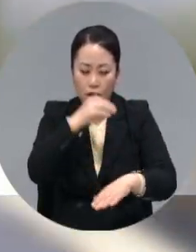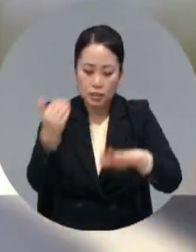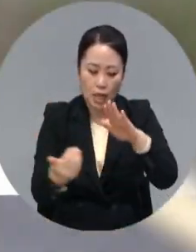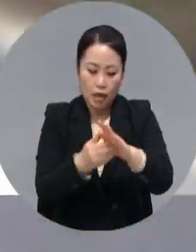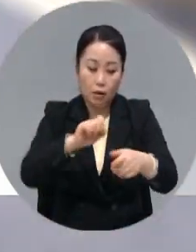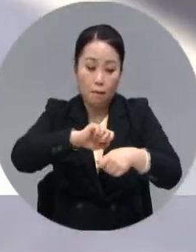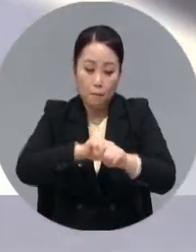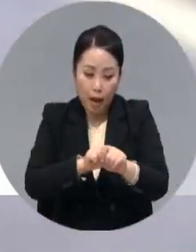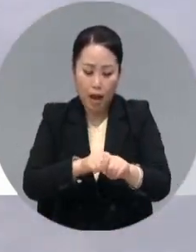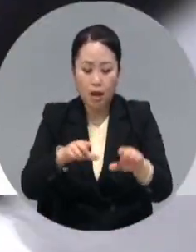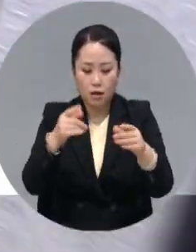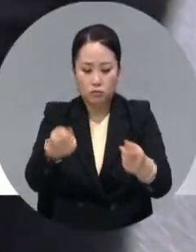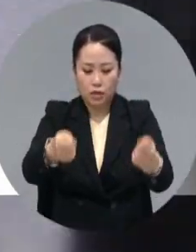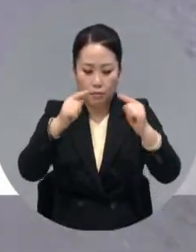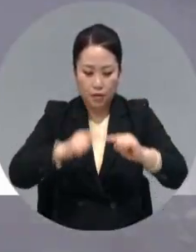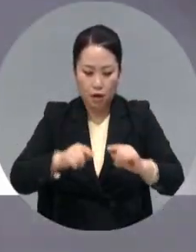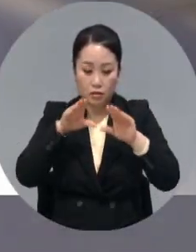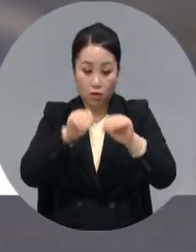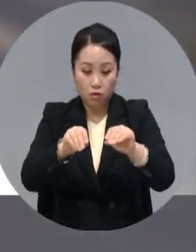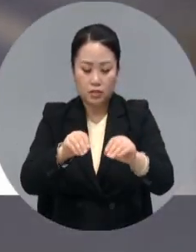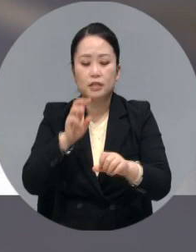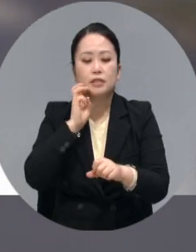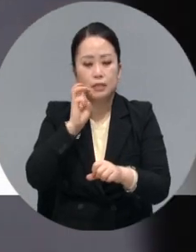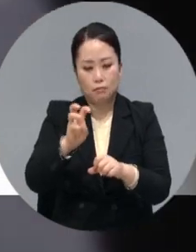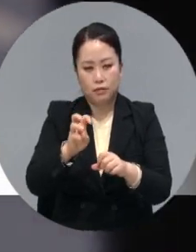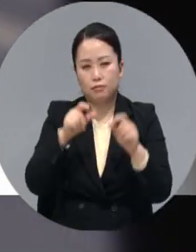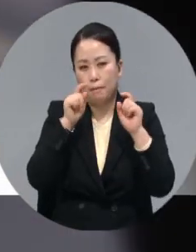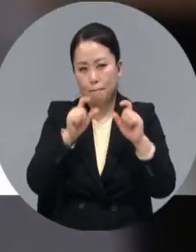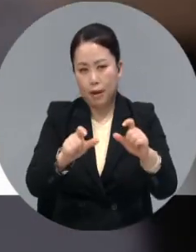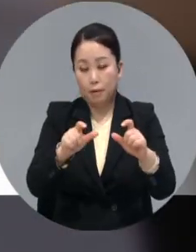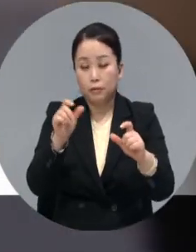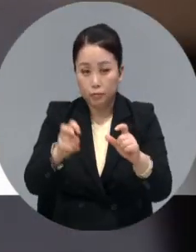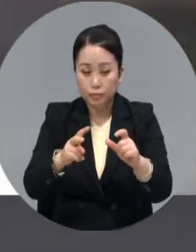징계를 내렸다고 밝혔습니다. 해당 의원은 어제